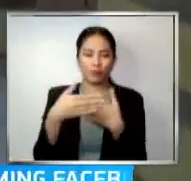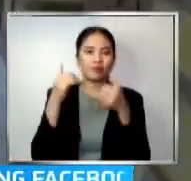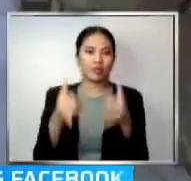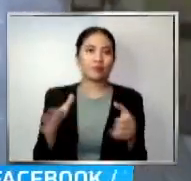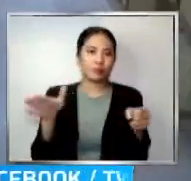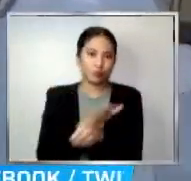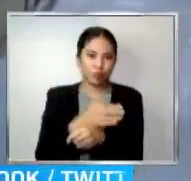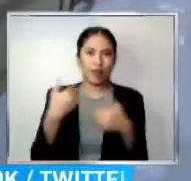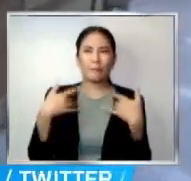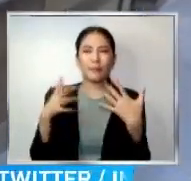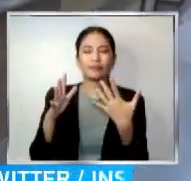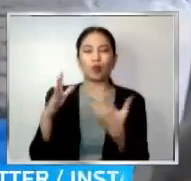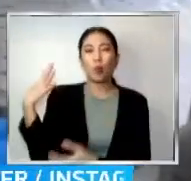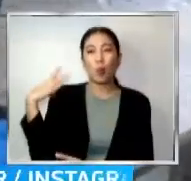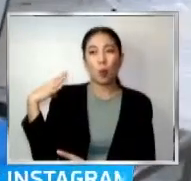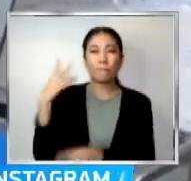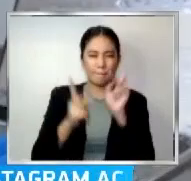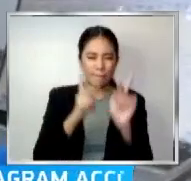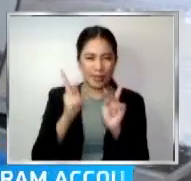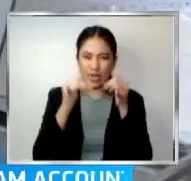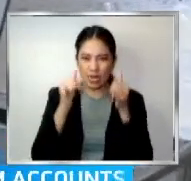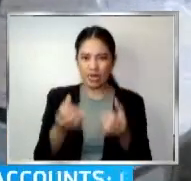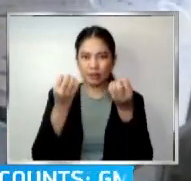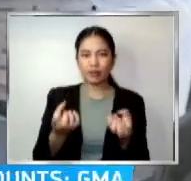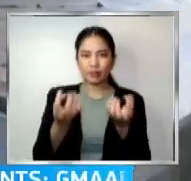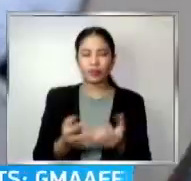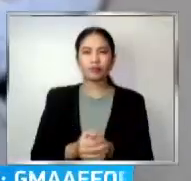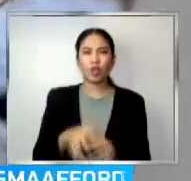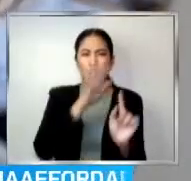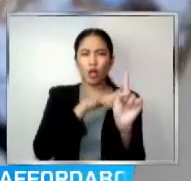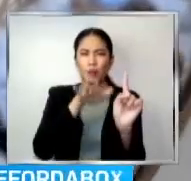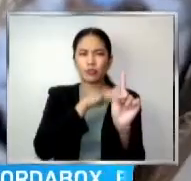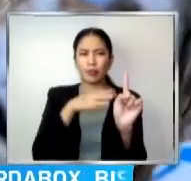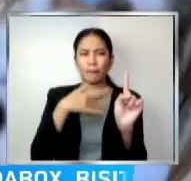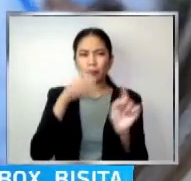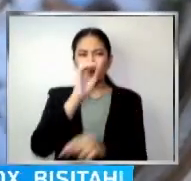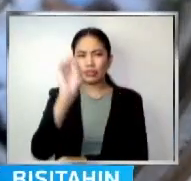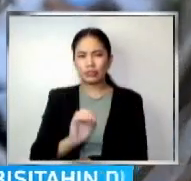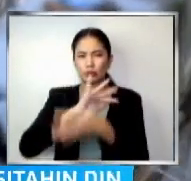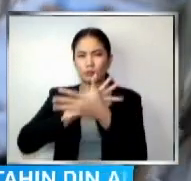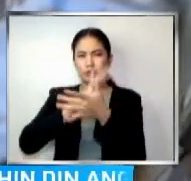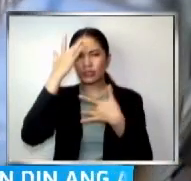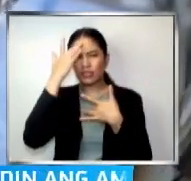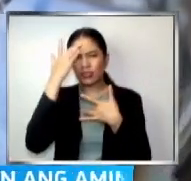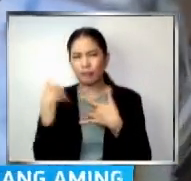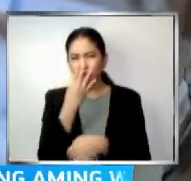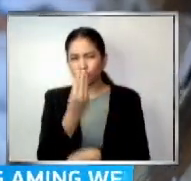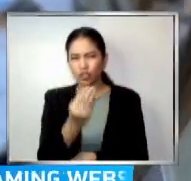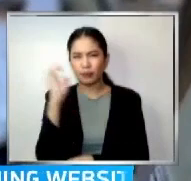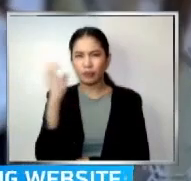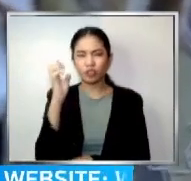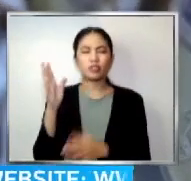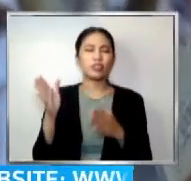Pero napapansin din nilang bumababa ang porsyento ng COVID patients sa kanilang ER. If it consistently goes down to the